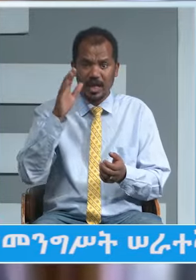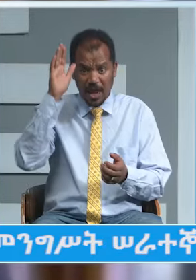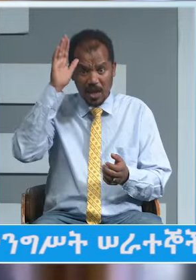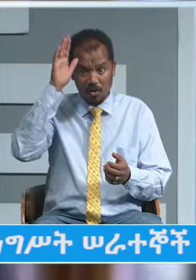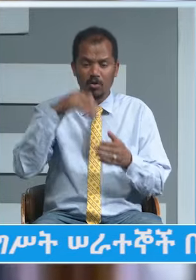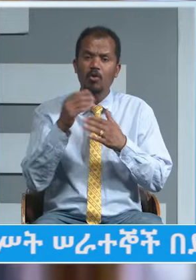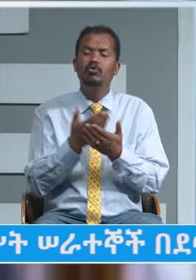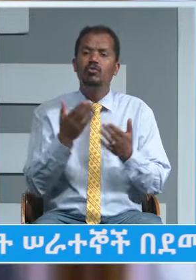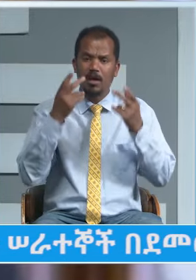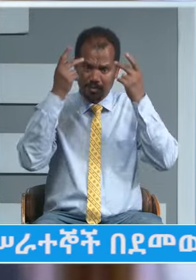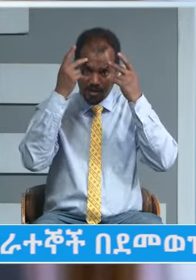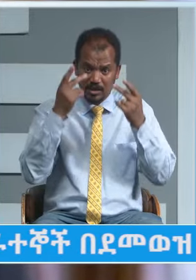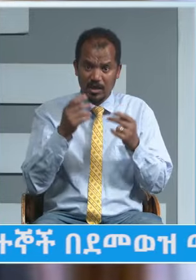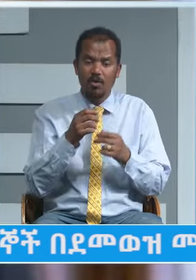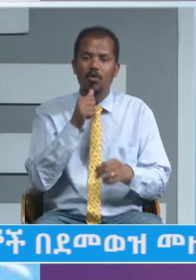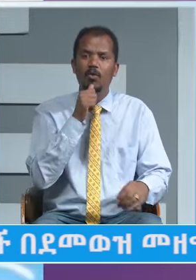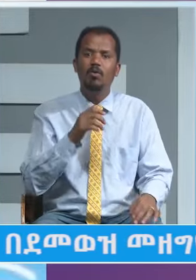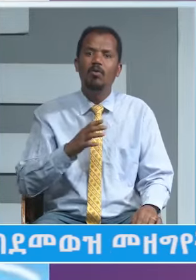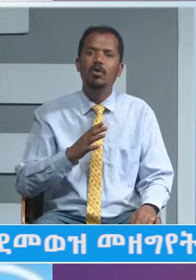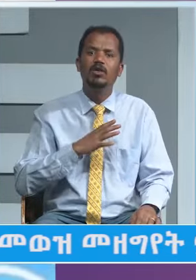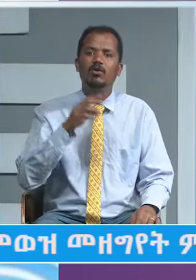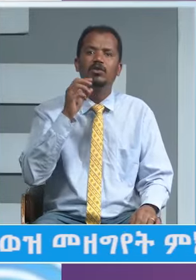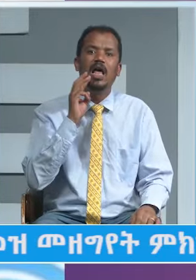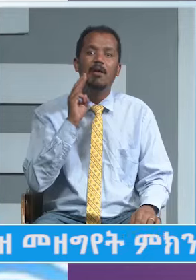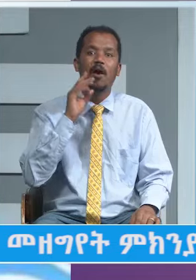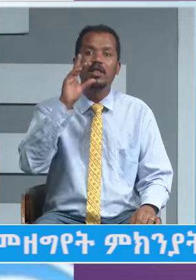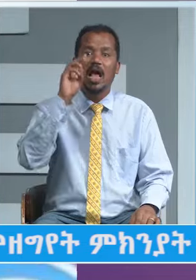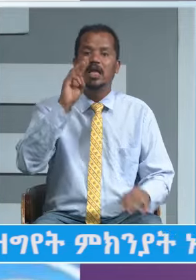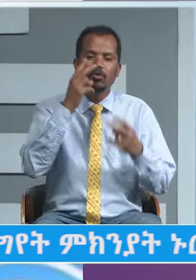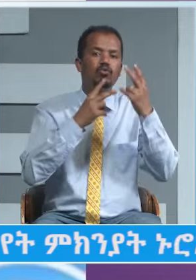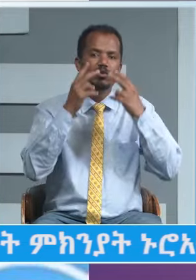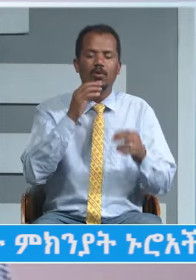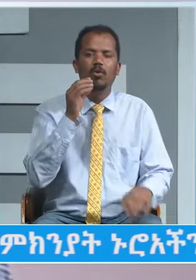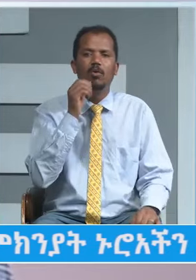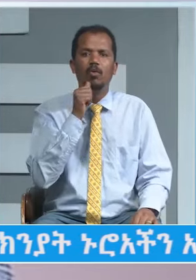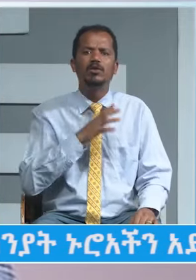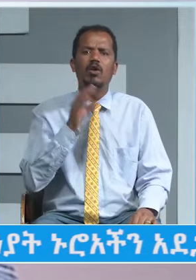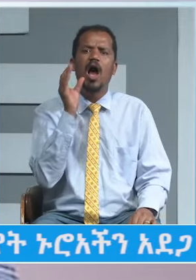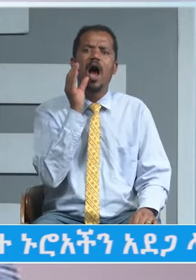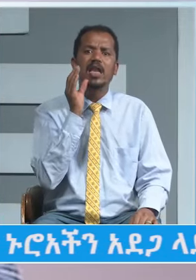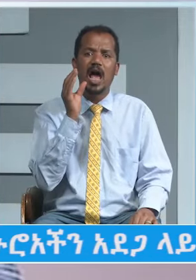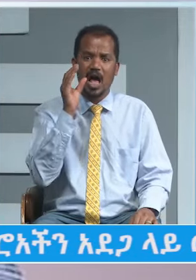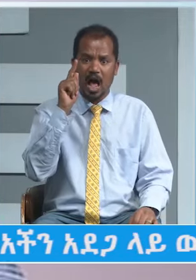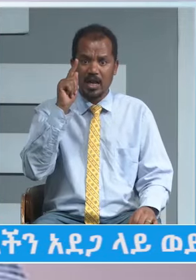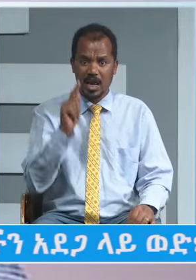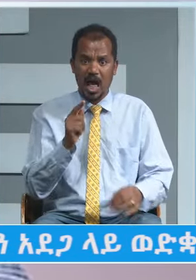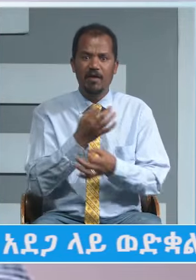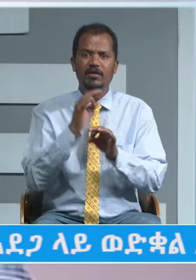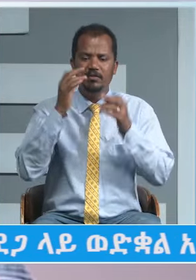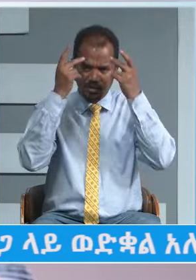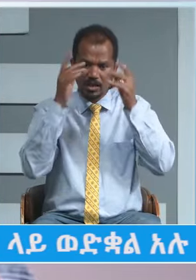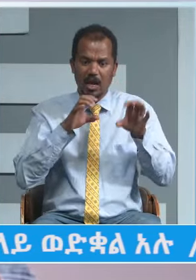ጌዲዮን ጢሞቴዎስን የውጭ ጉዳይ ሚኒስትር ወይዘሮ ሰላማዊት ካሳን የቱሪዝም ሚኒስትር፣ ወይዘሮ ሀና አራያ ስላሴን የፍትህ ሚኒስትር